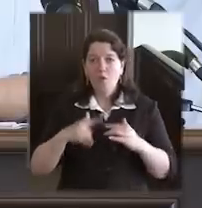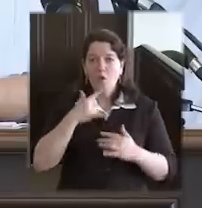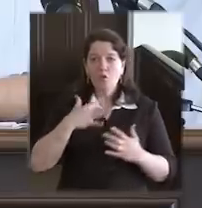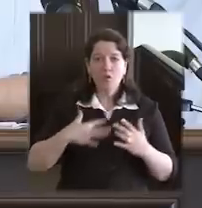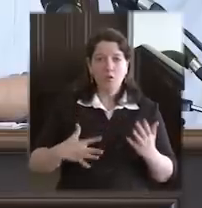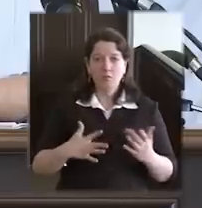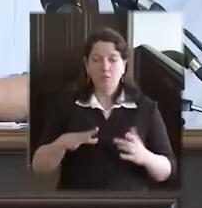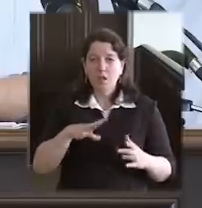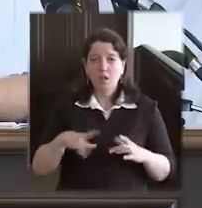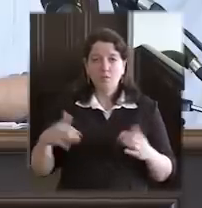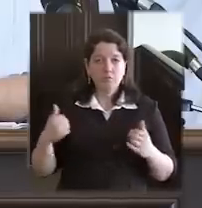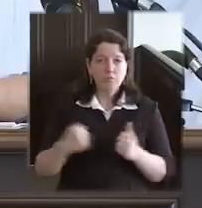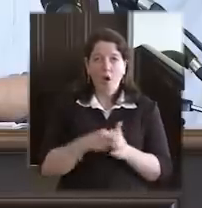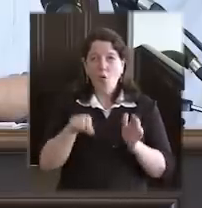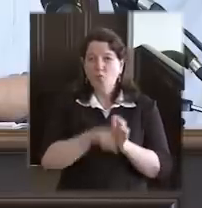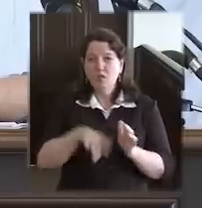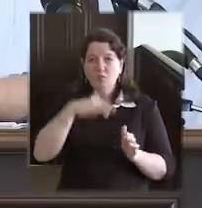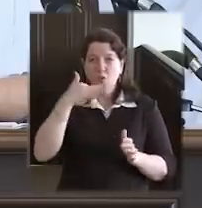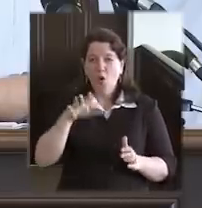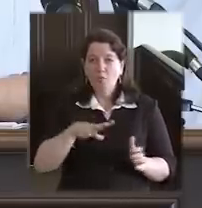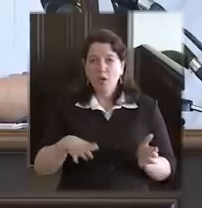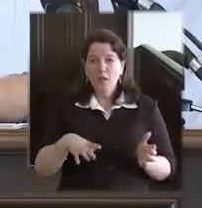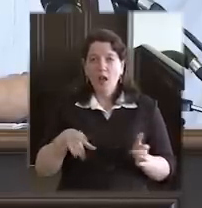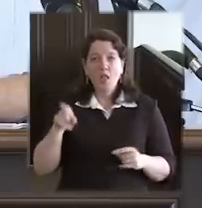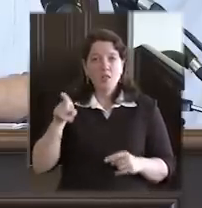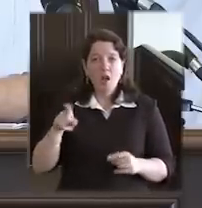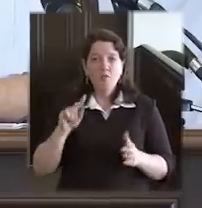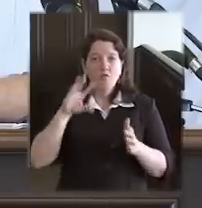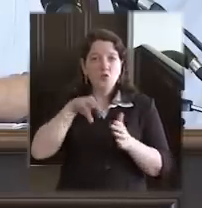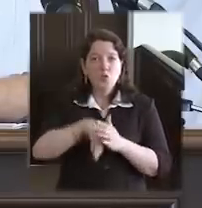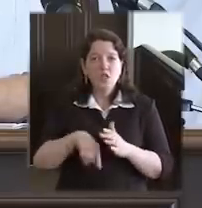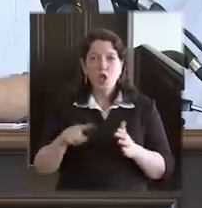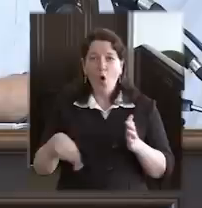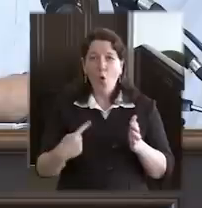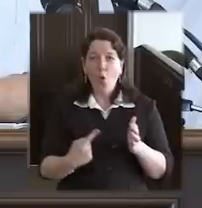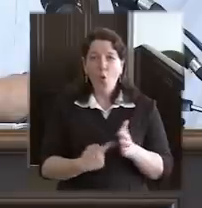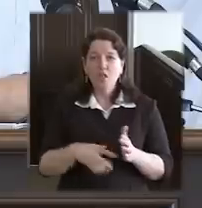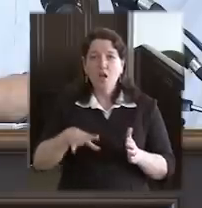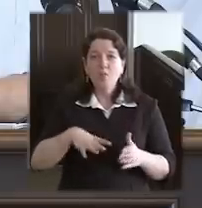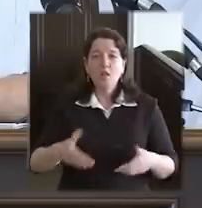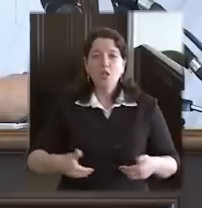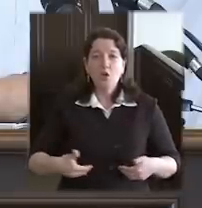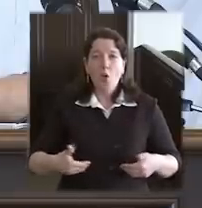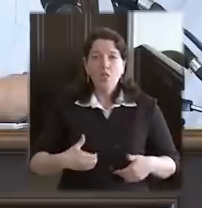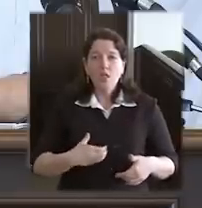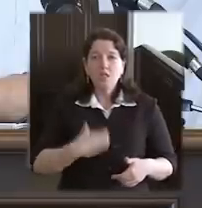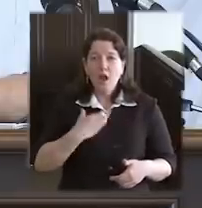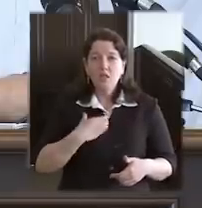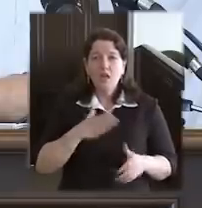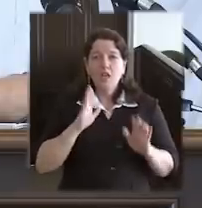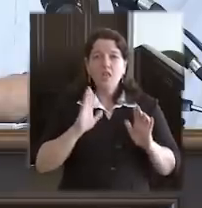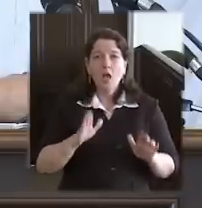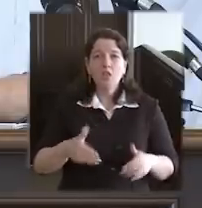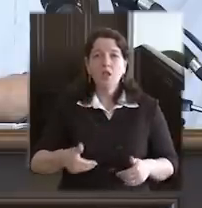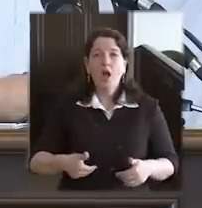было? Голод страшный. Передают даже так, что иногда матери